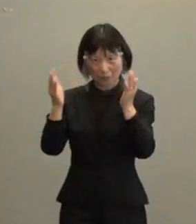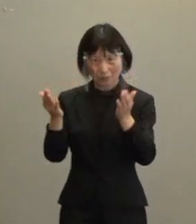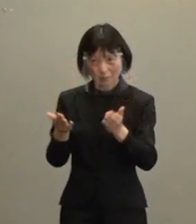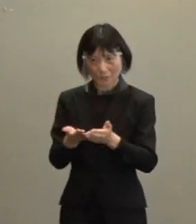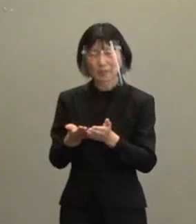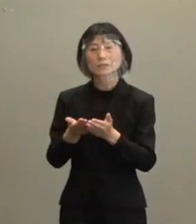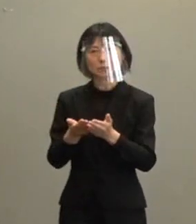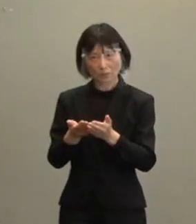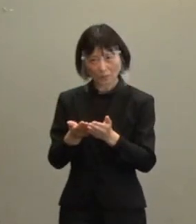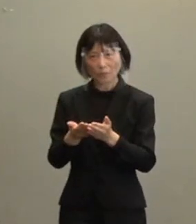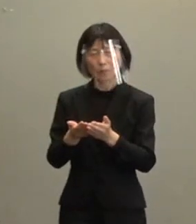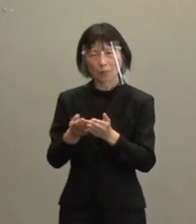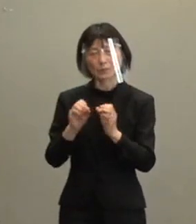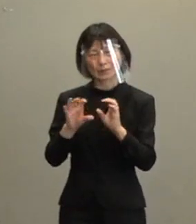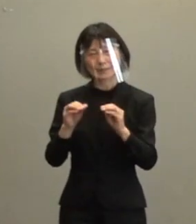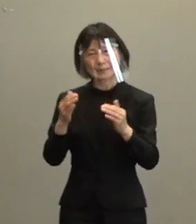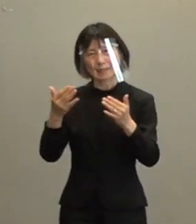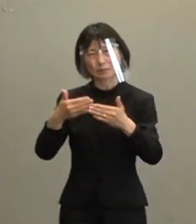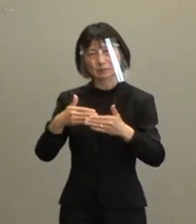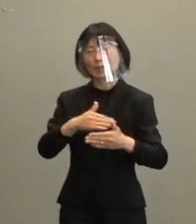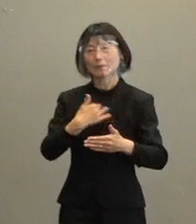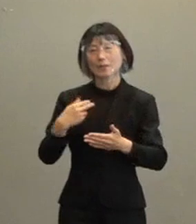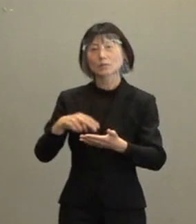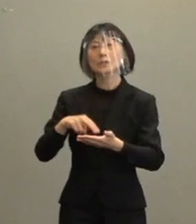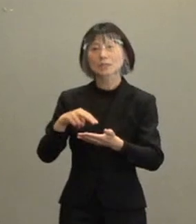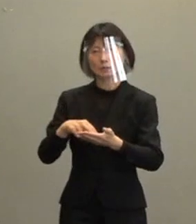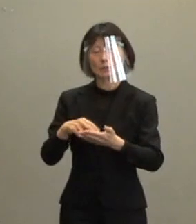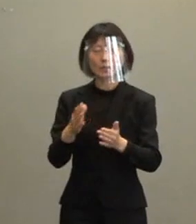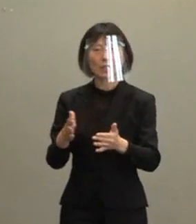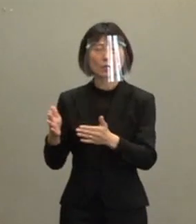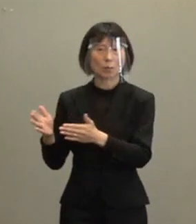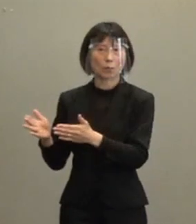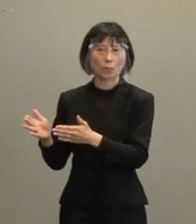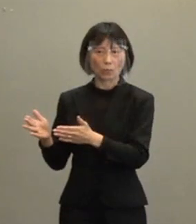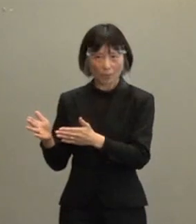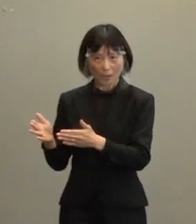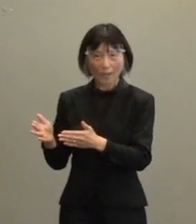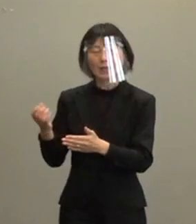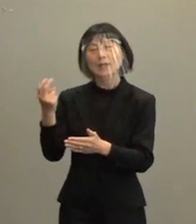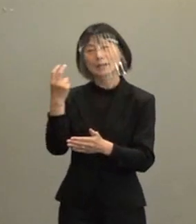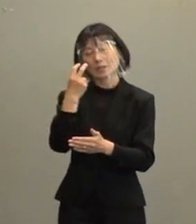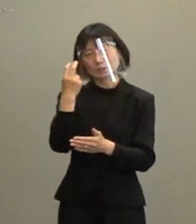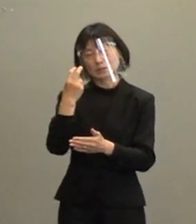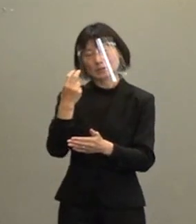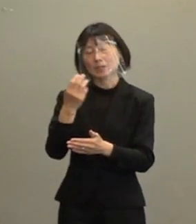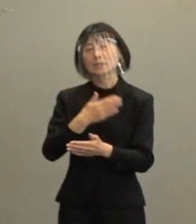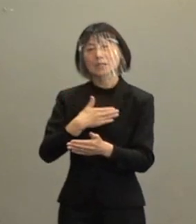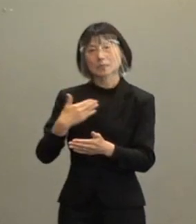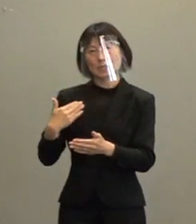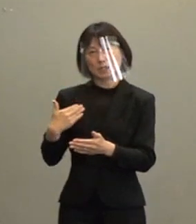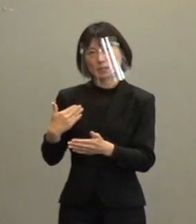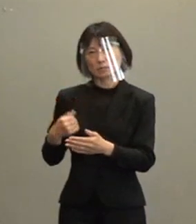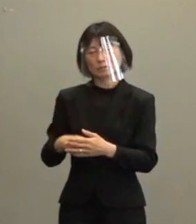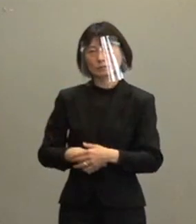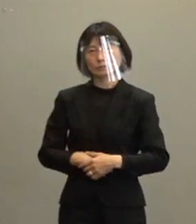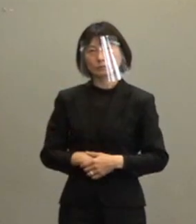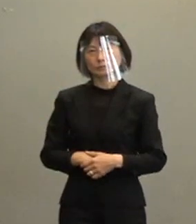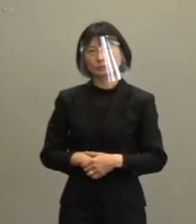ならざるを得ないわけでありますけれども、我々としてもそうした傾向は確認をできているというところです